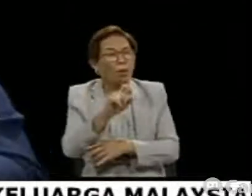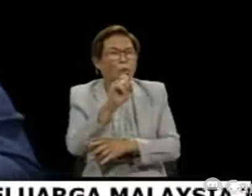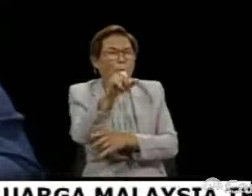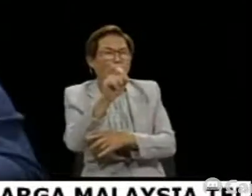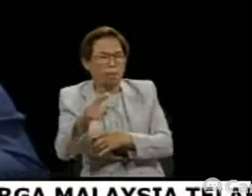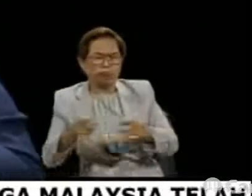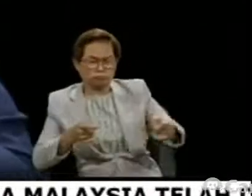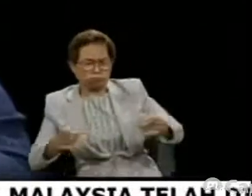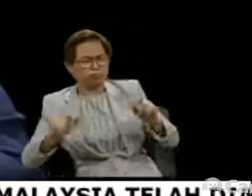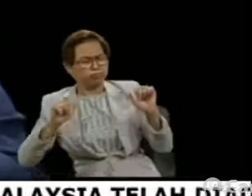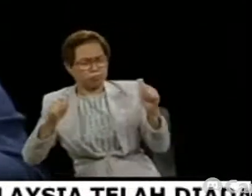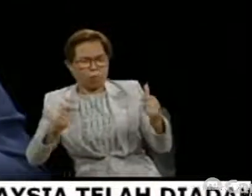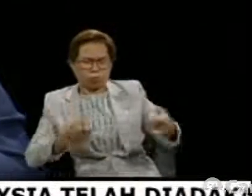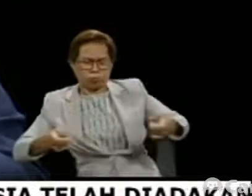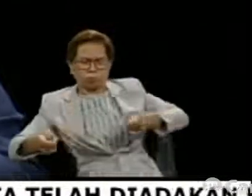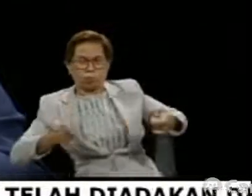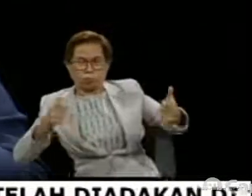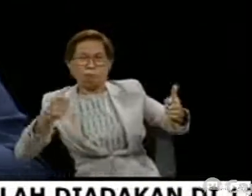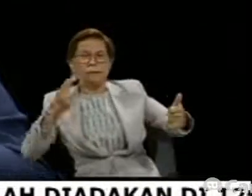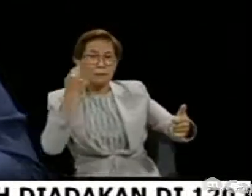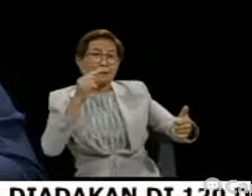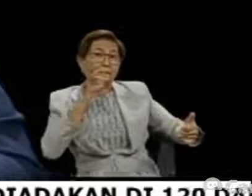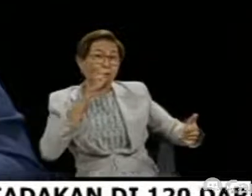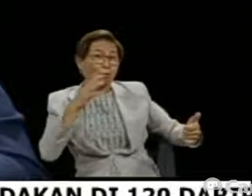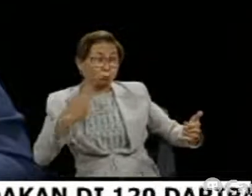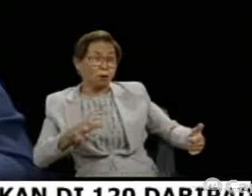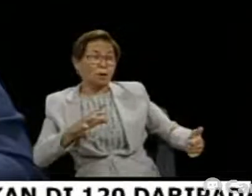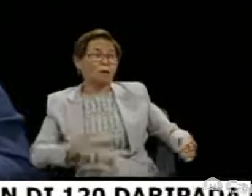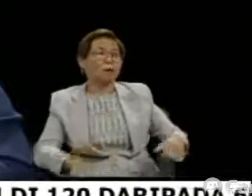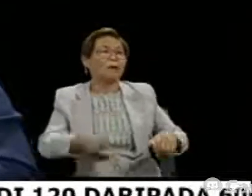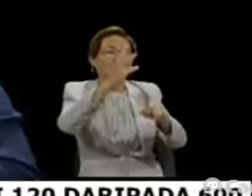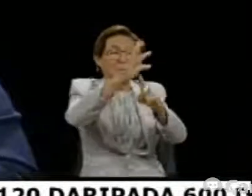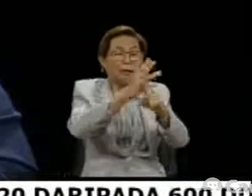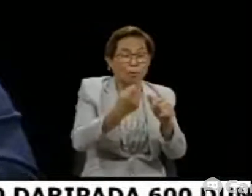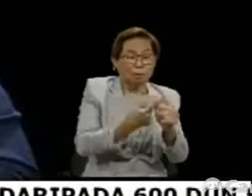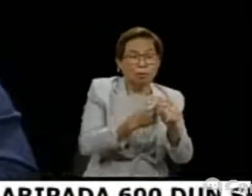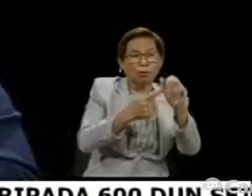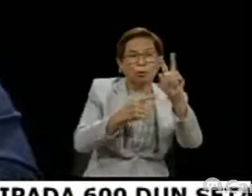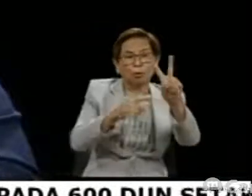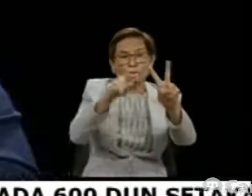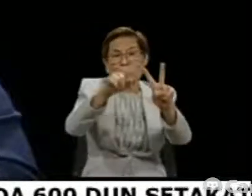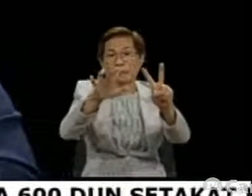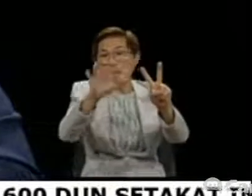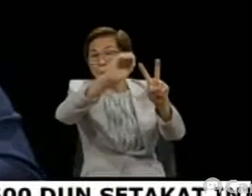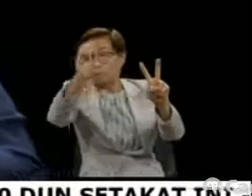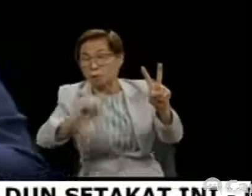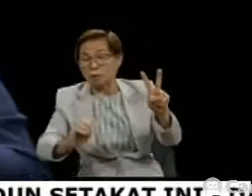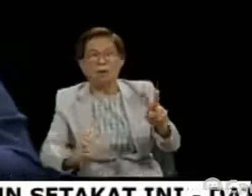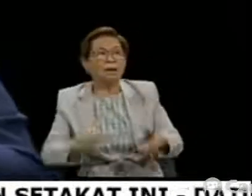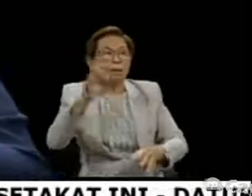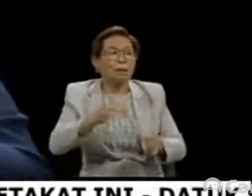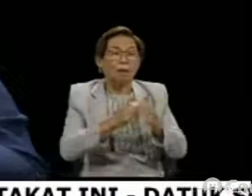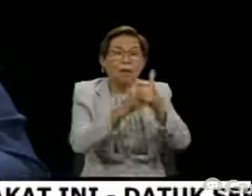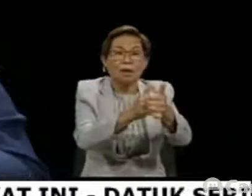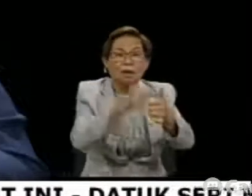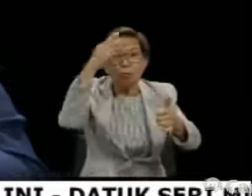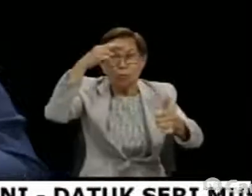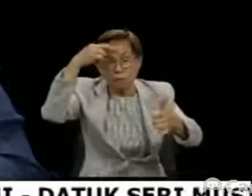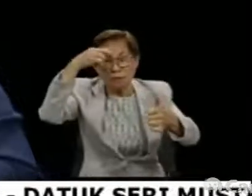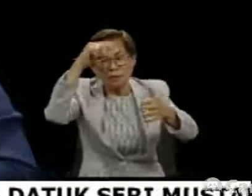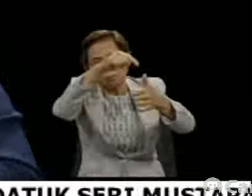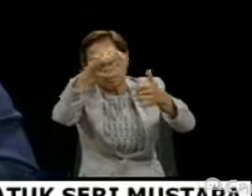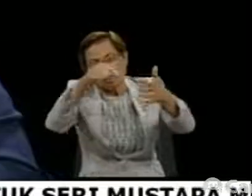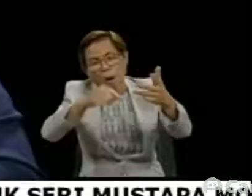terkawal Habib website tersebut tadi pada enam bulan pertama 25 peratus Jadi kalau berbatu berdasarkan faktor-faktor ini